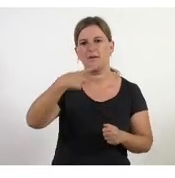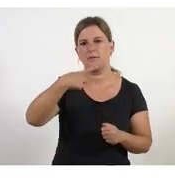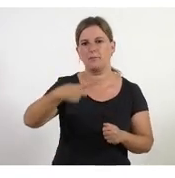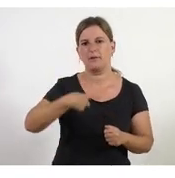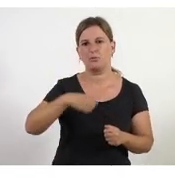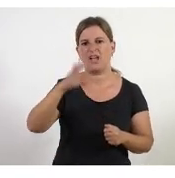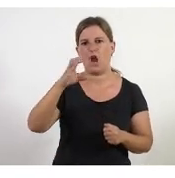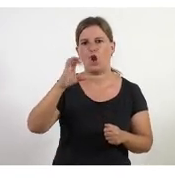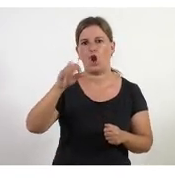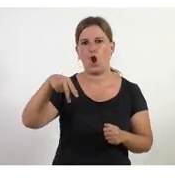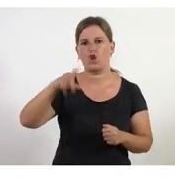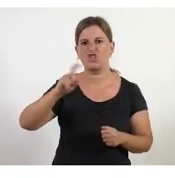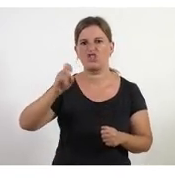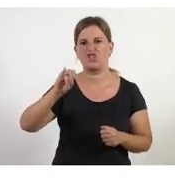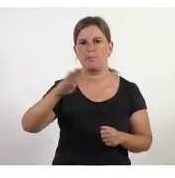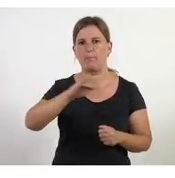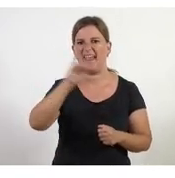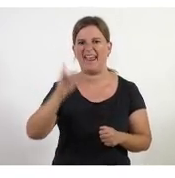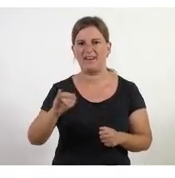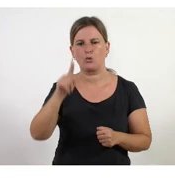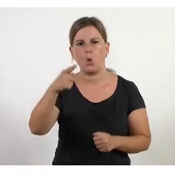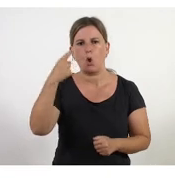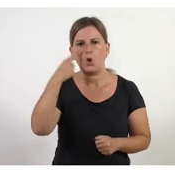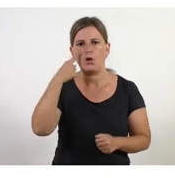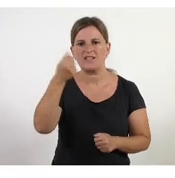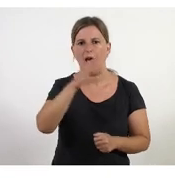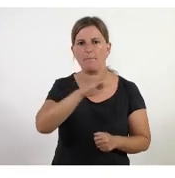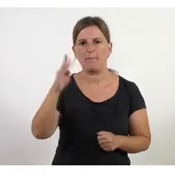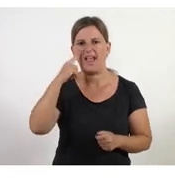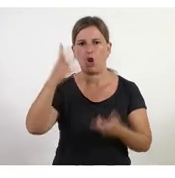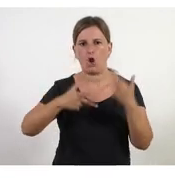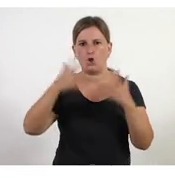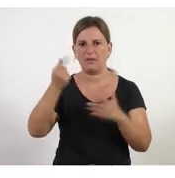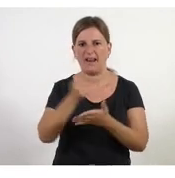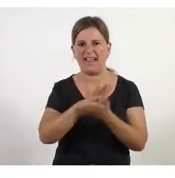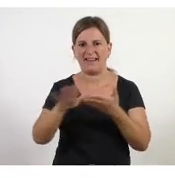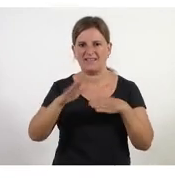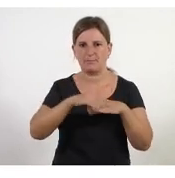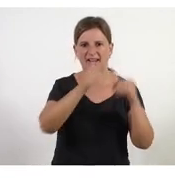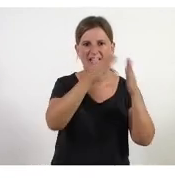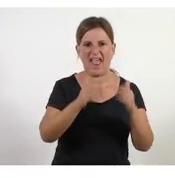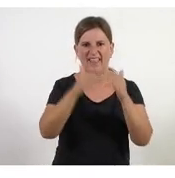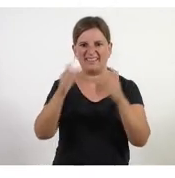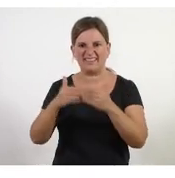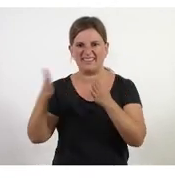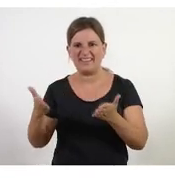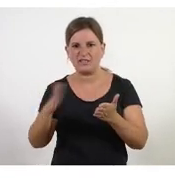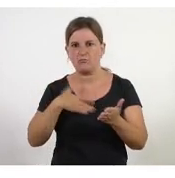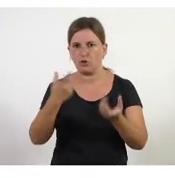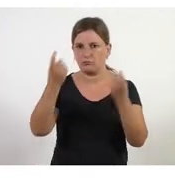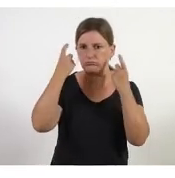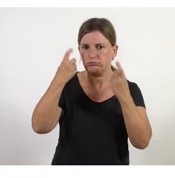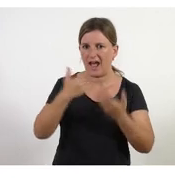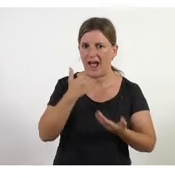Pérez ens pregunta si coneixes alguna aplicació comptable gratuïta per a entitats i si tens alguna referència.